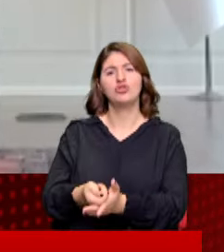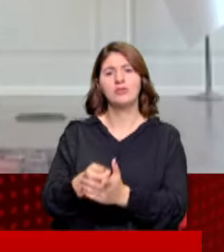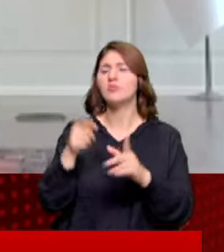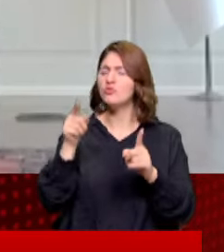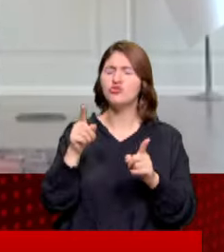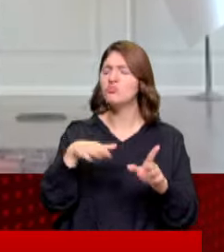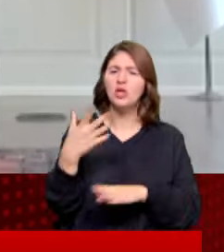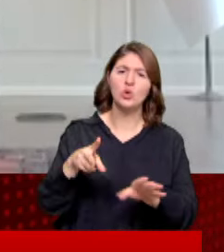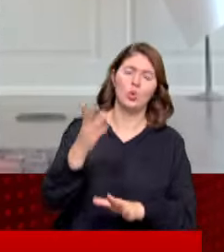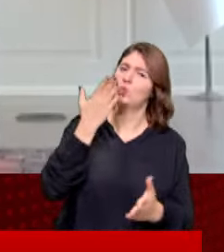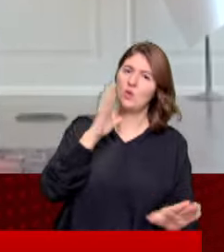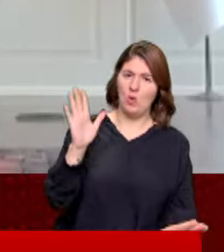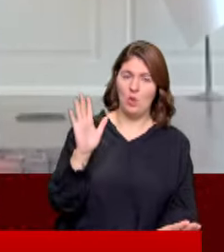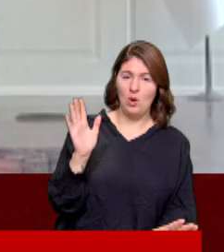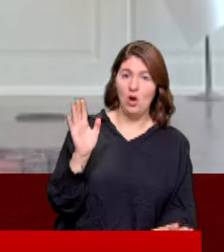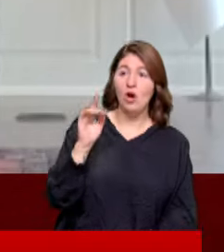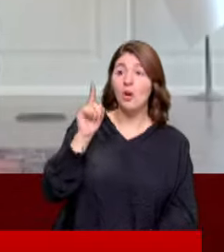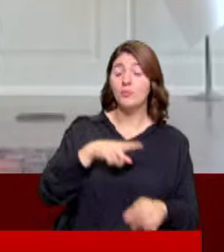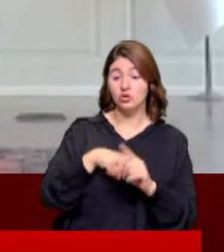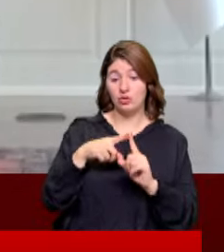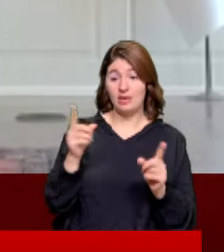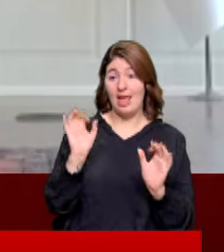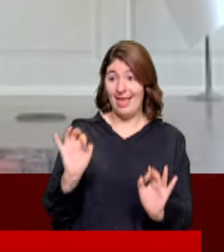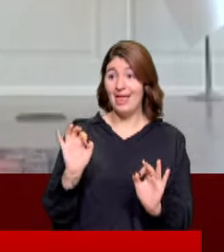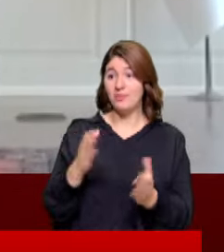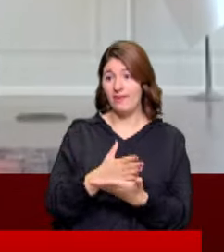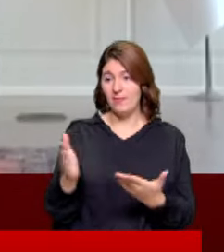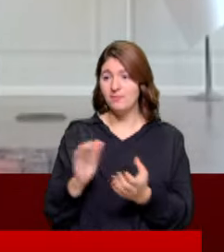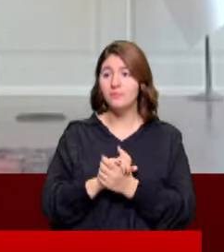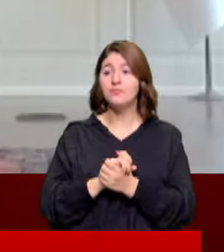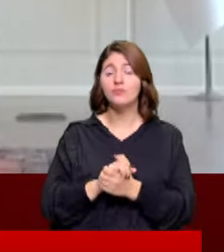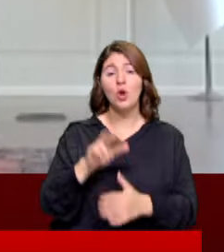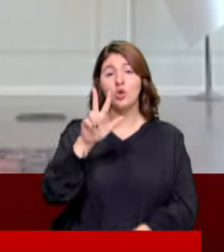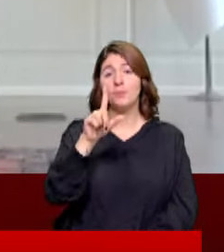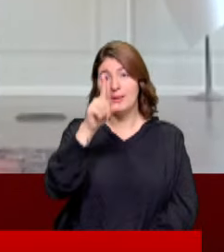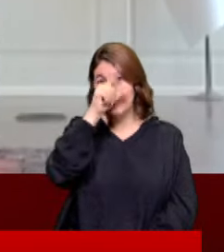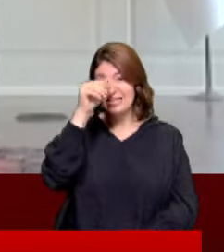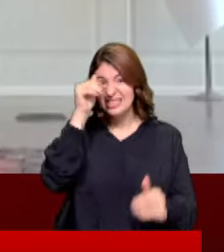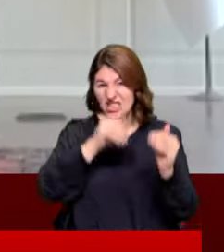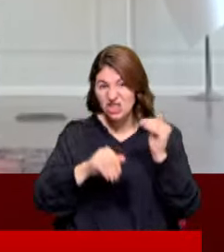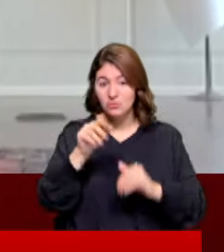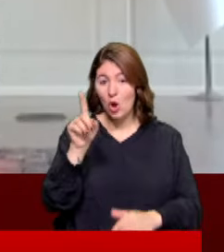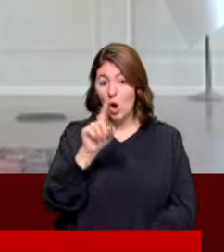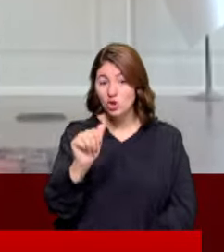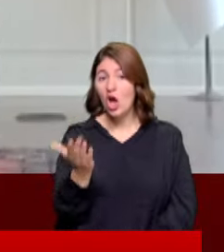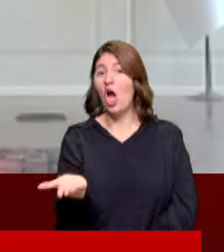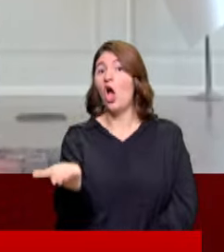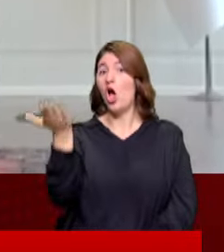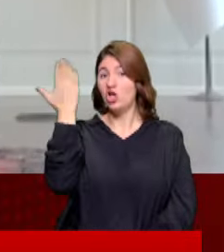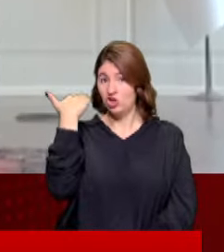Bunun başka yolu yok. Bu süreçler devam ederken 31 Mart seçiminden 10 gün